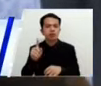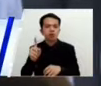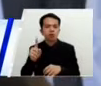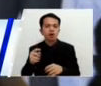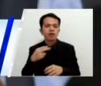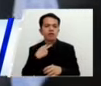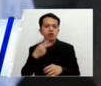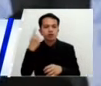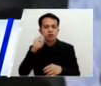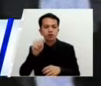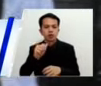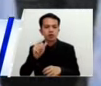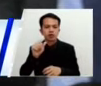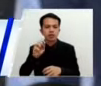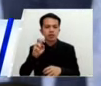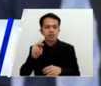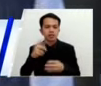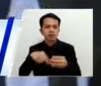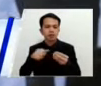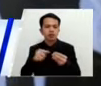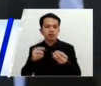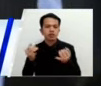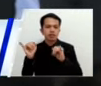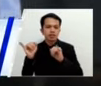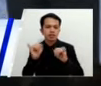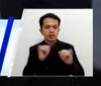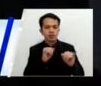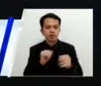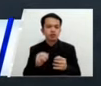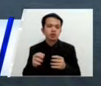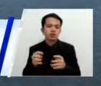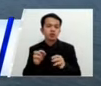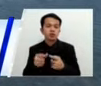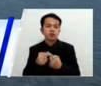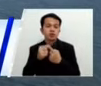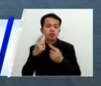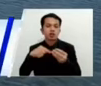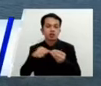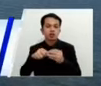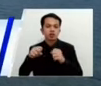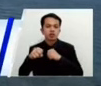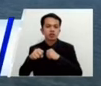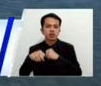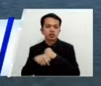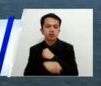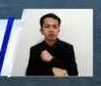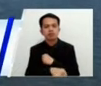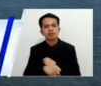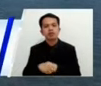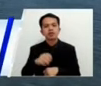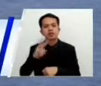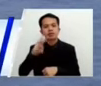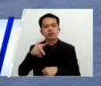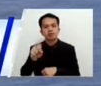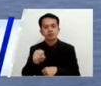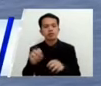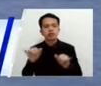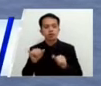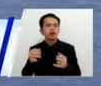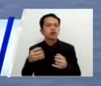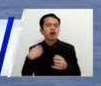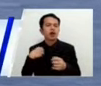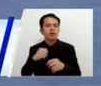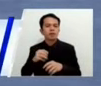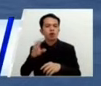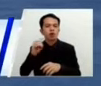mga mahalagang isyu sa rehiyon, lalo na sa sigalot sa South China Sea. Dekada nang isinusulong ang pagbuo ng isang code of conduct, pero hanggang ngayon